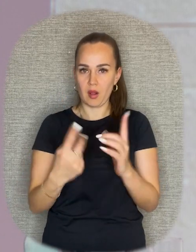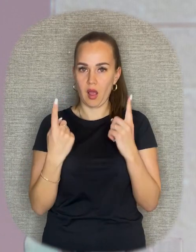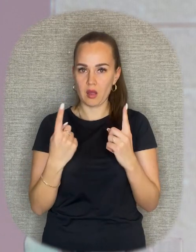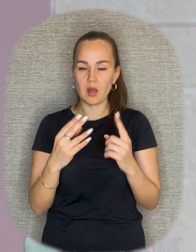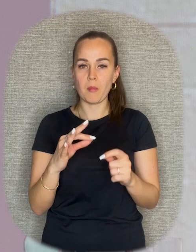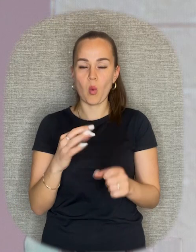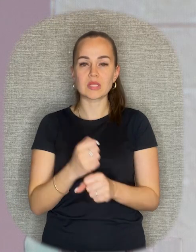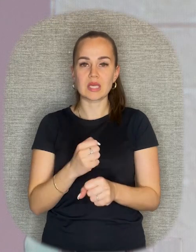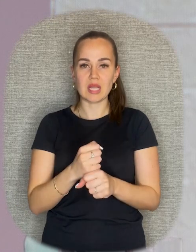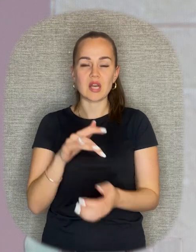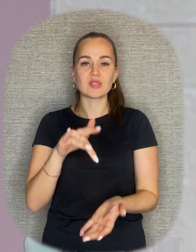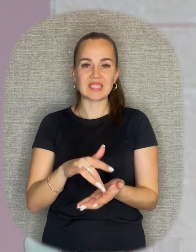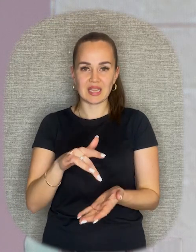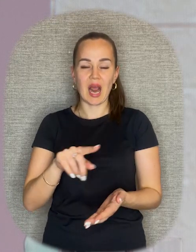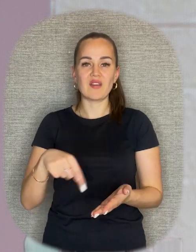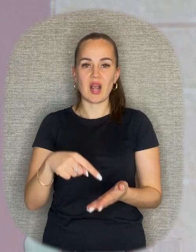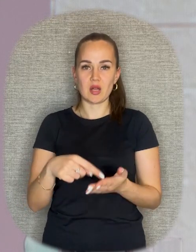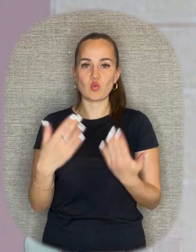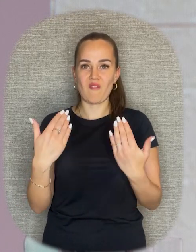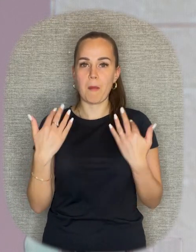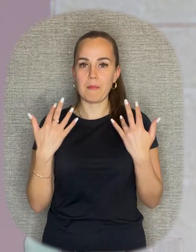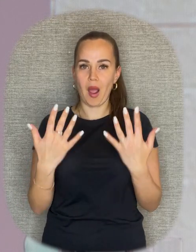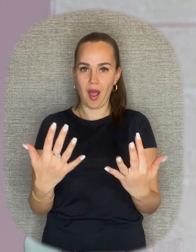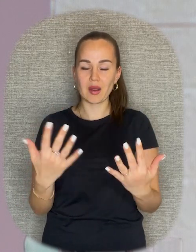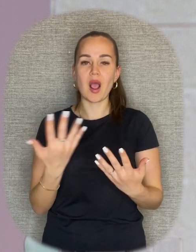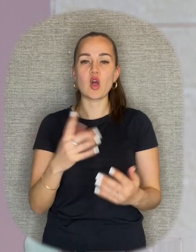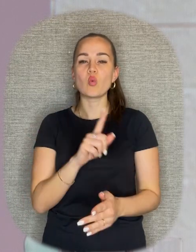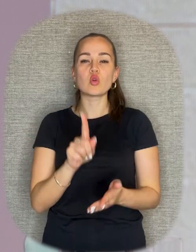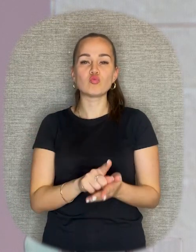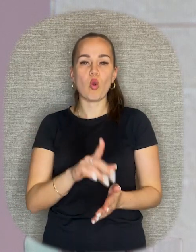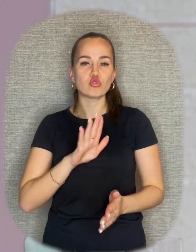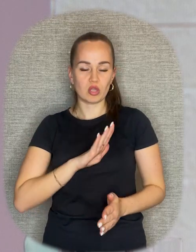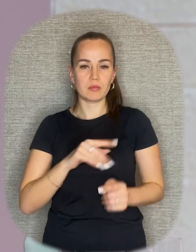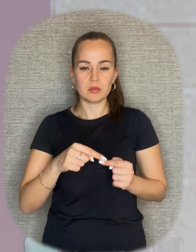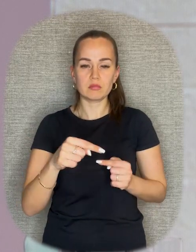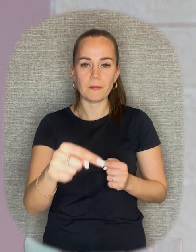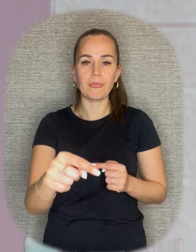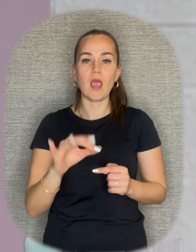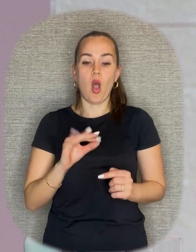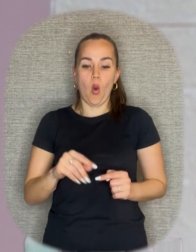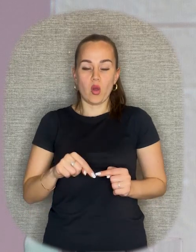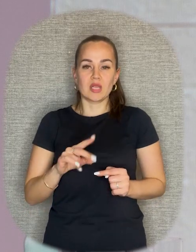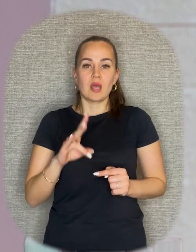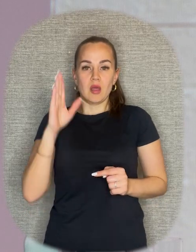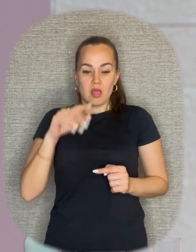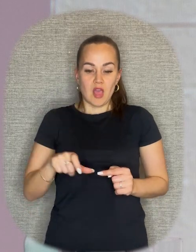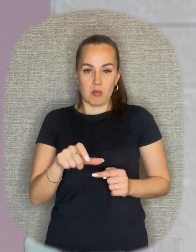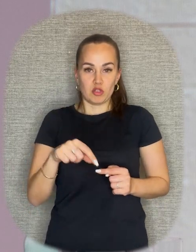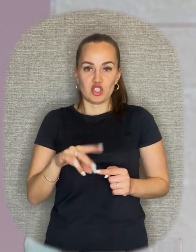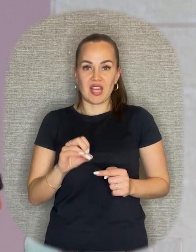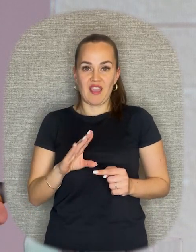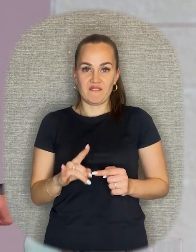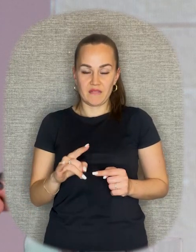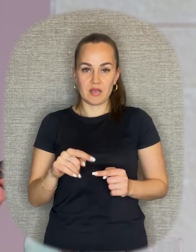это только маленький фрагмент нереализованного плана по созданию центрального городского